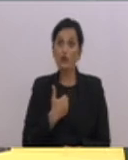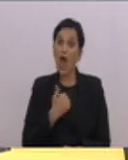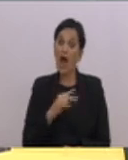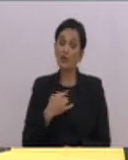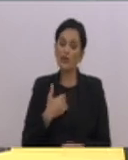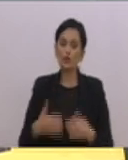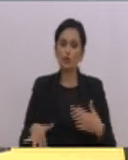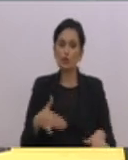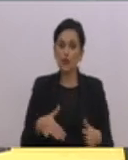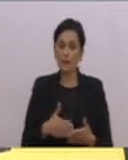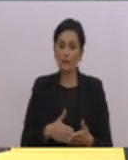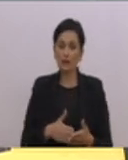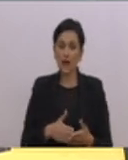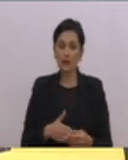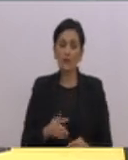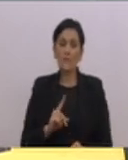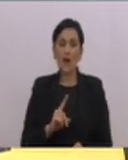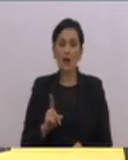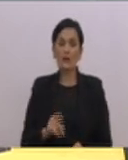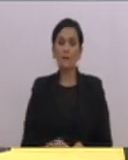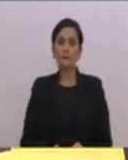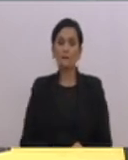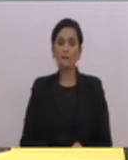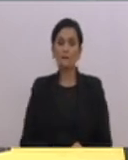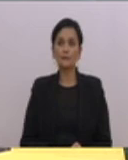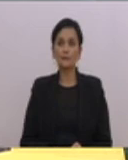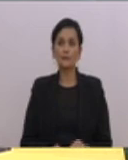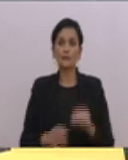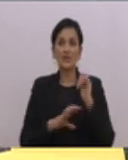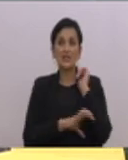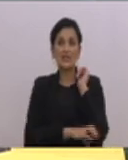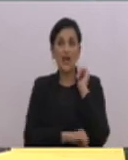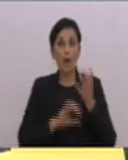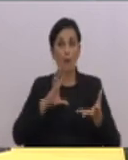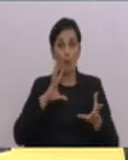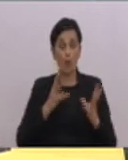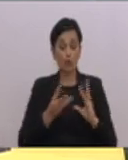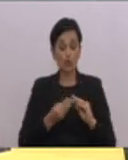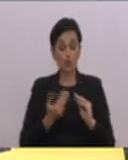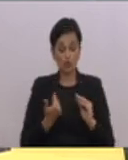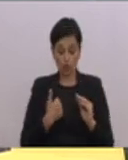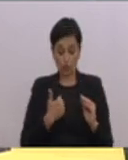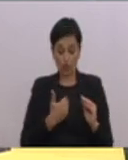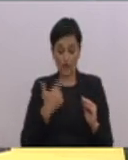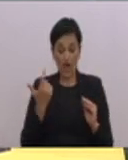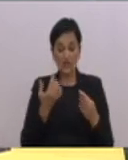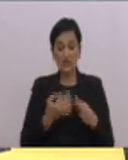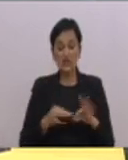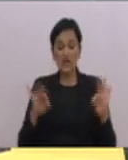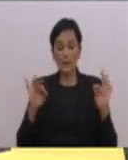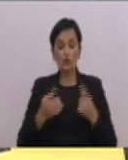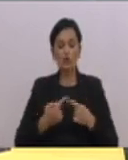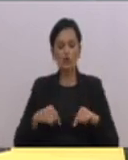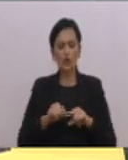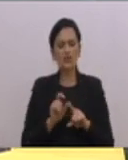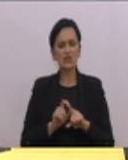sustebi? Magram, sabologiam și tu ce în odesme gwindarom, democratul s-a zgubat de bașii, tot sit cu sit